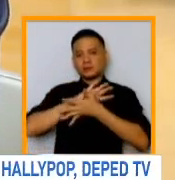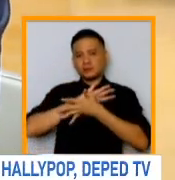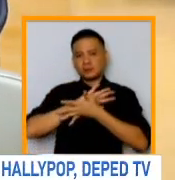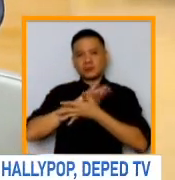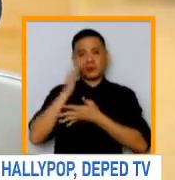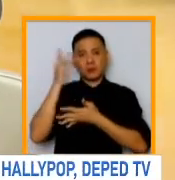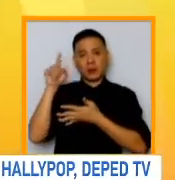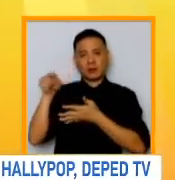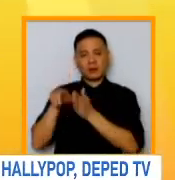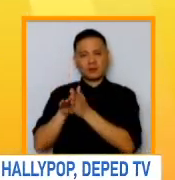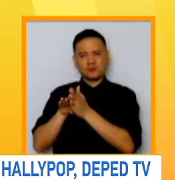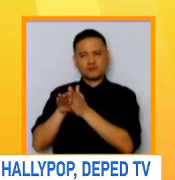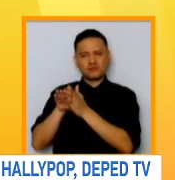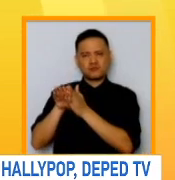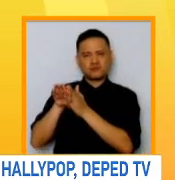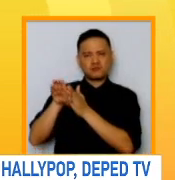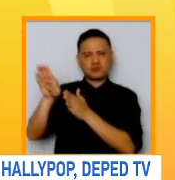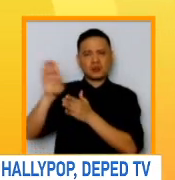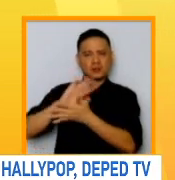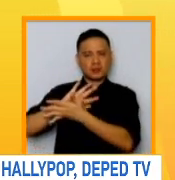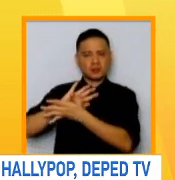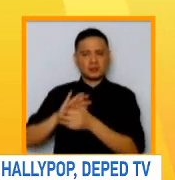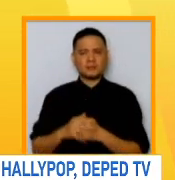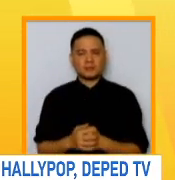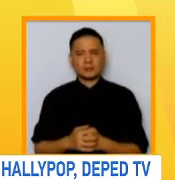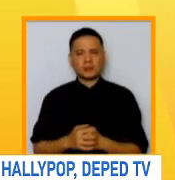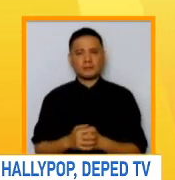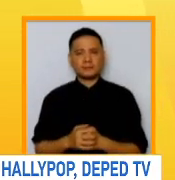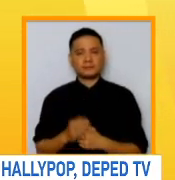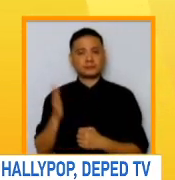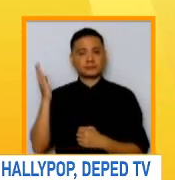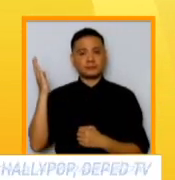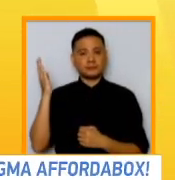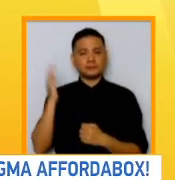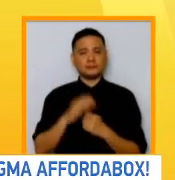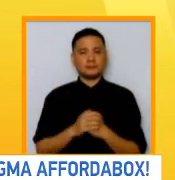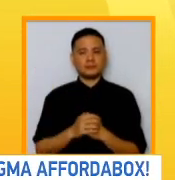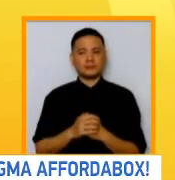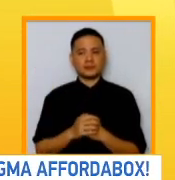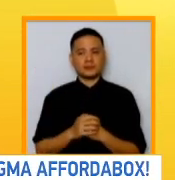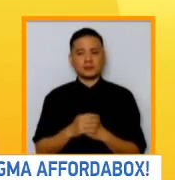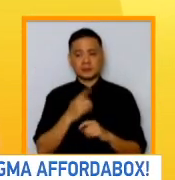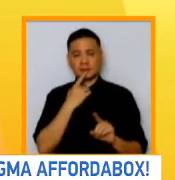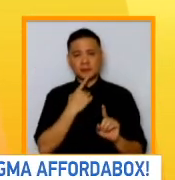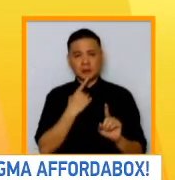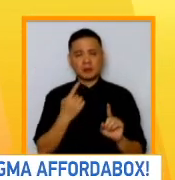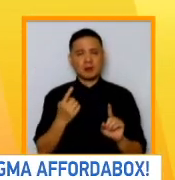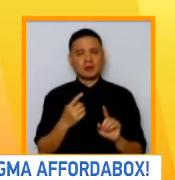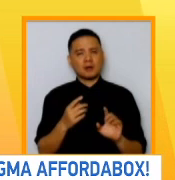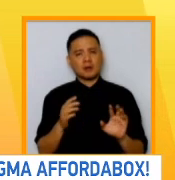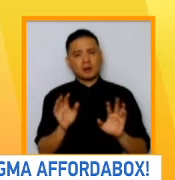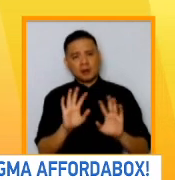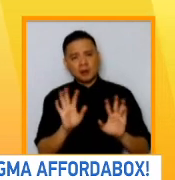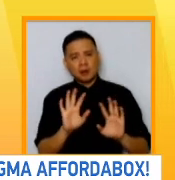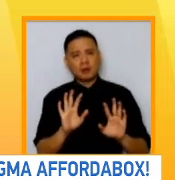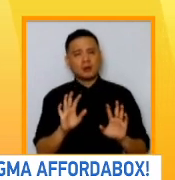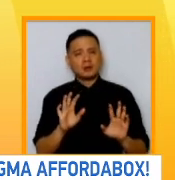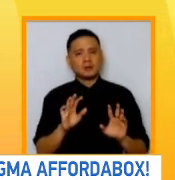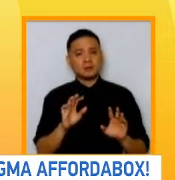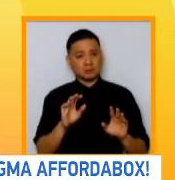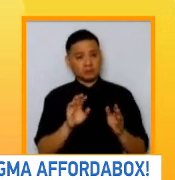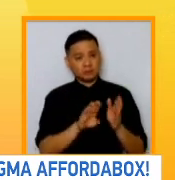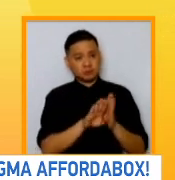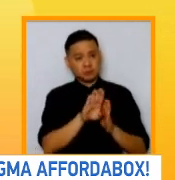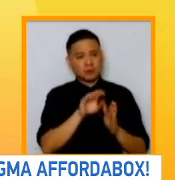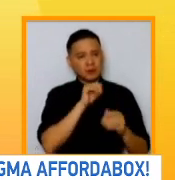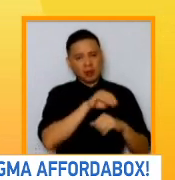isang panayam, sinabi ni Mayor Sara na bagat may pandemic ay hindi naman mauurong ang paghahain ng Certificate of Candidacy sa Oktubre. Kailangan na raw